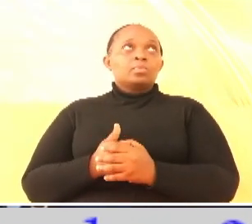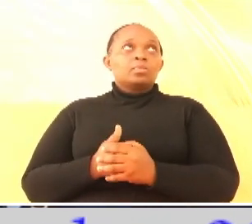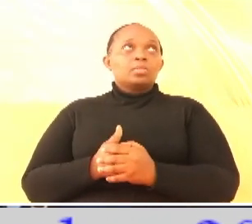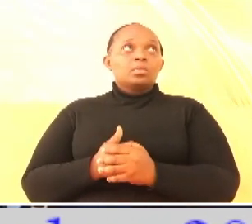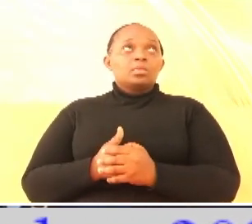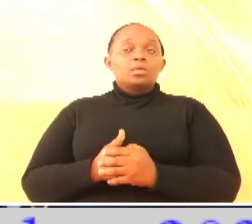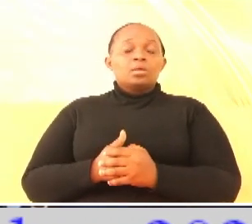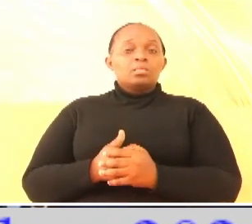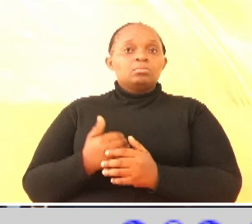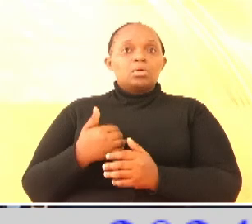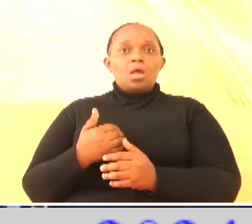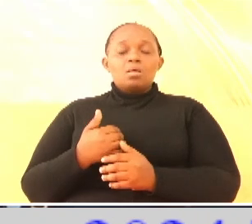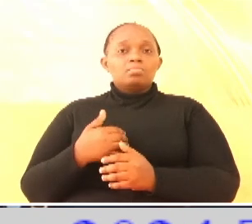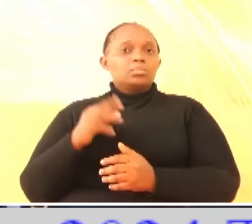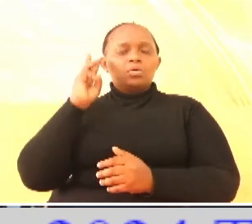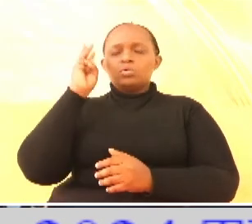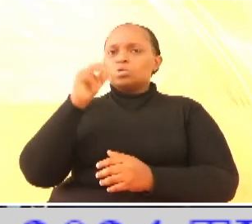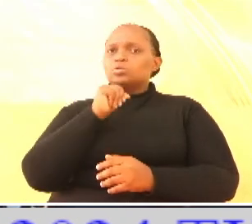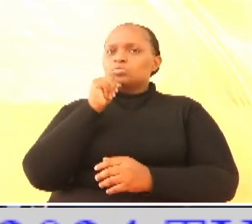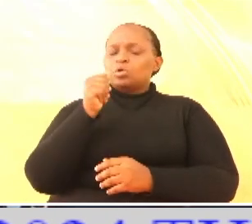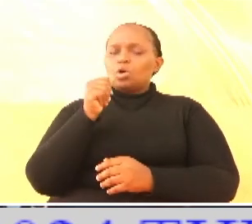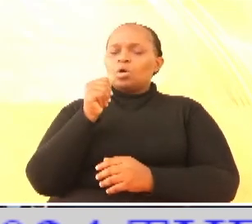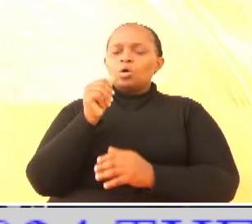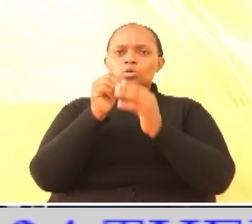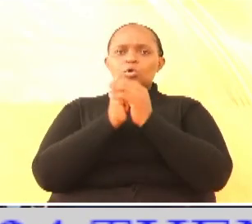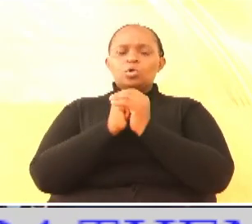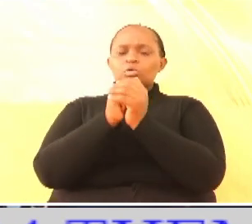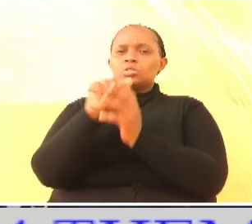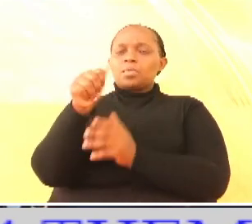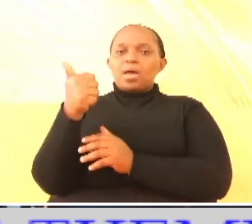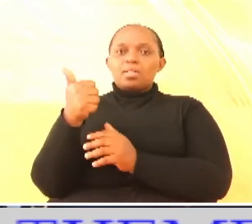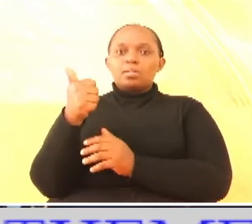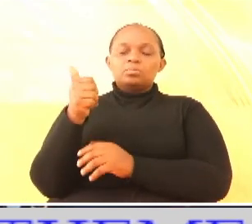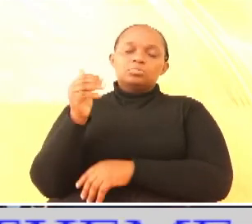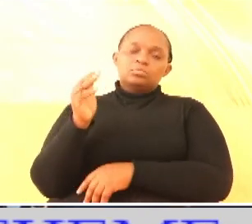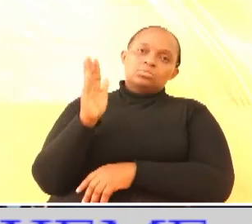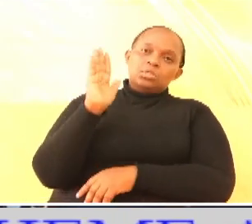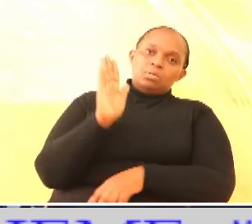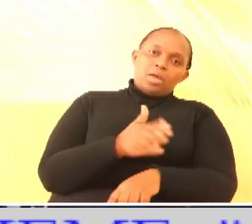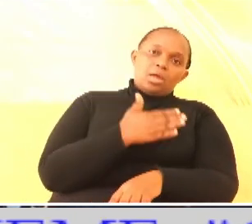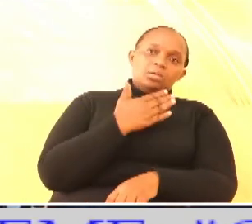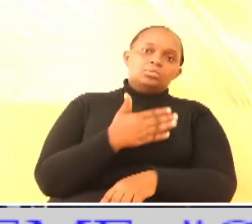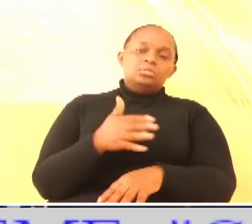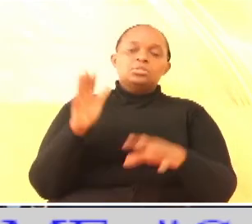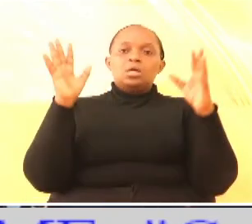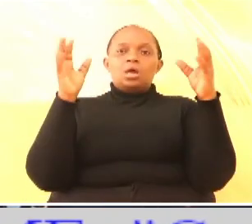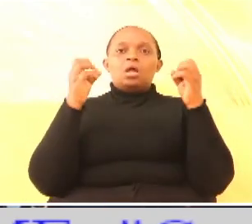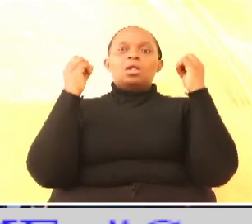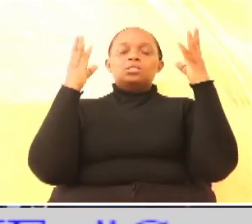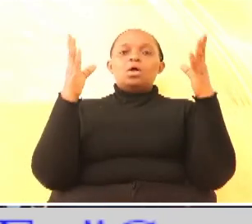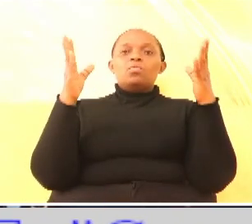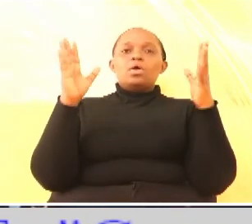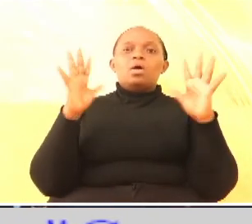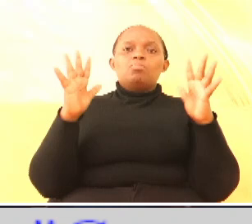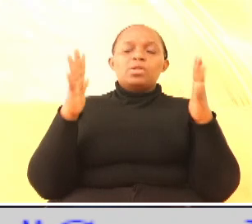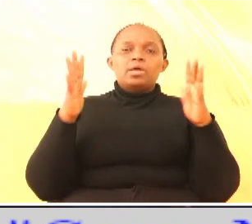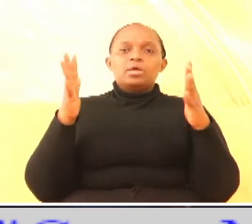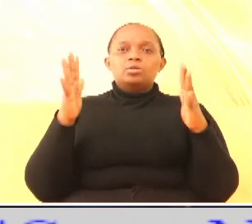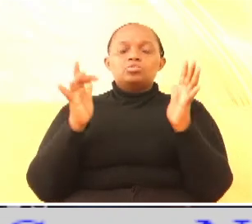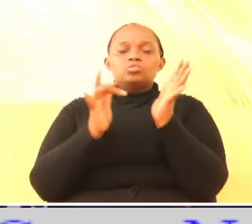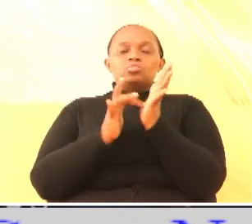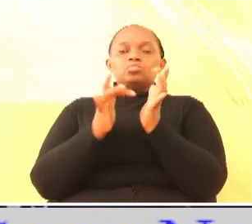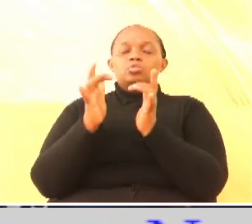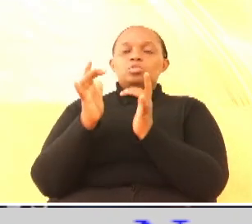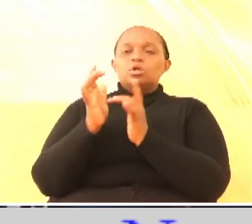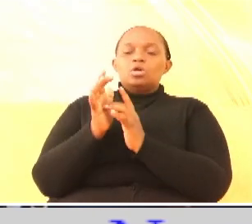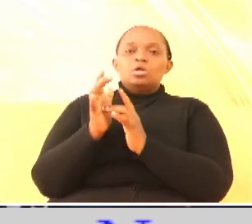Sitaogopa vita, wewe ndiye mweza. Ibeni haleluya, haleluya ibeni, shangwe kwa Bwana